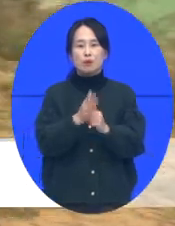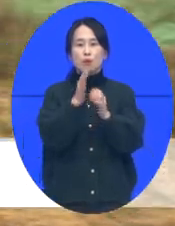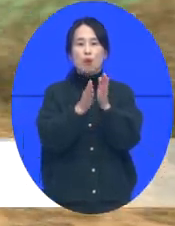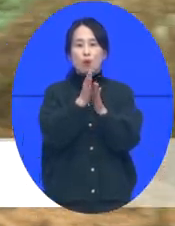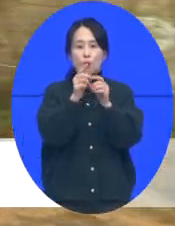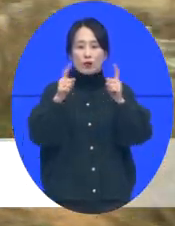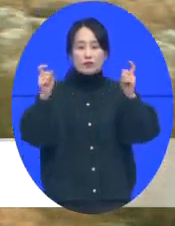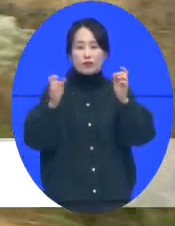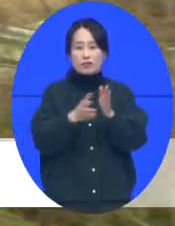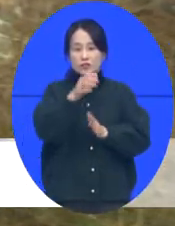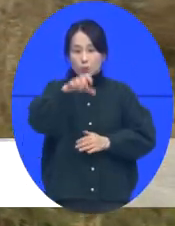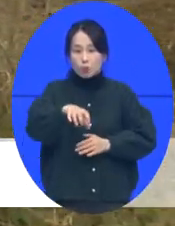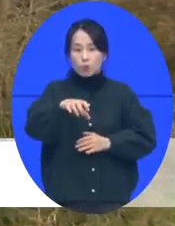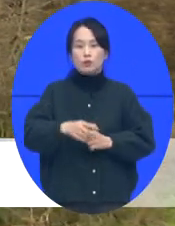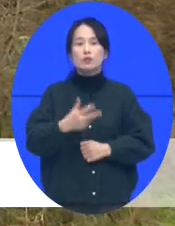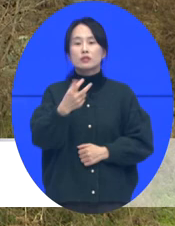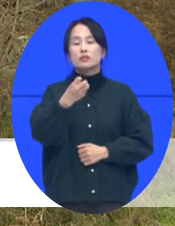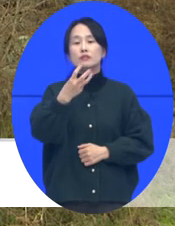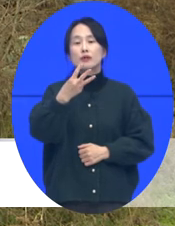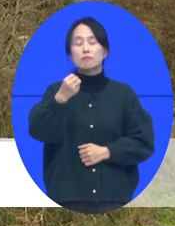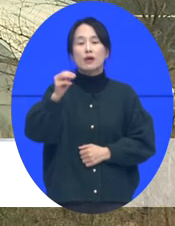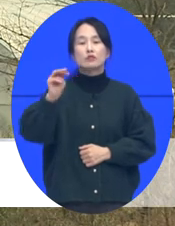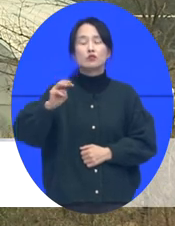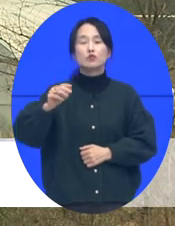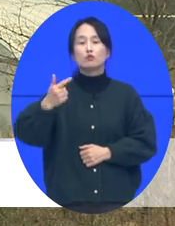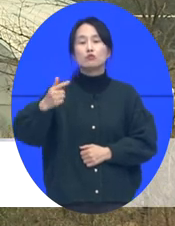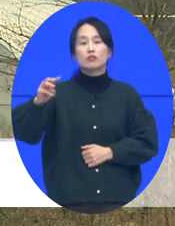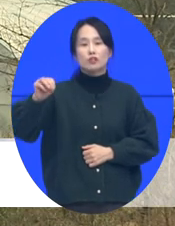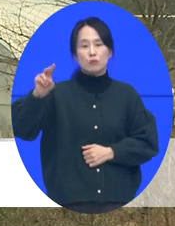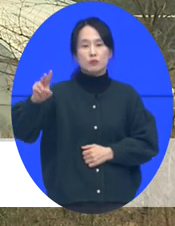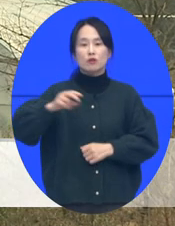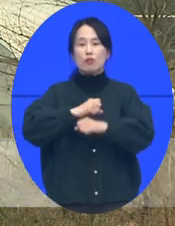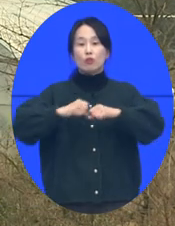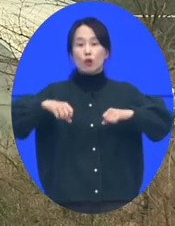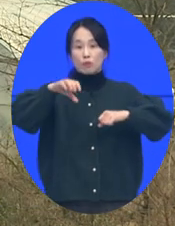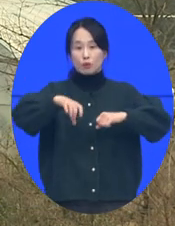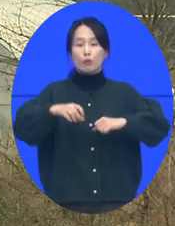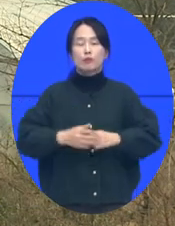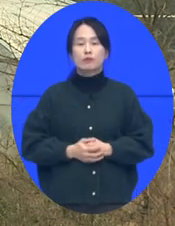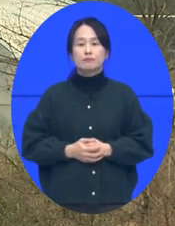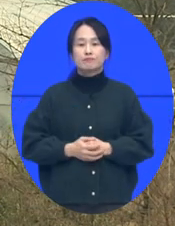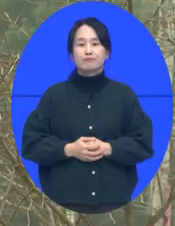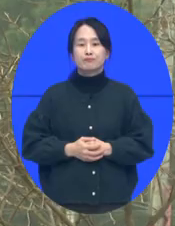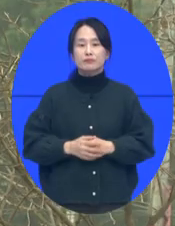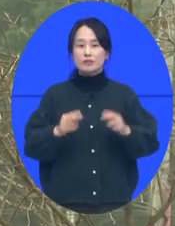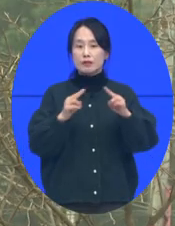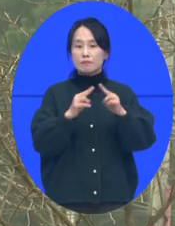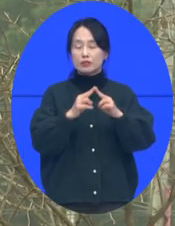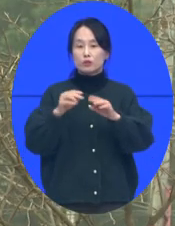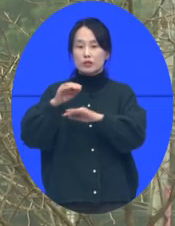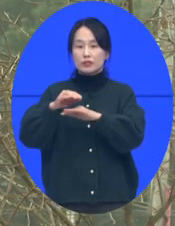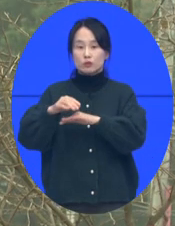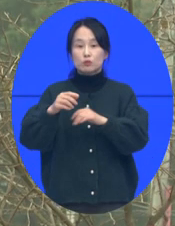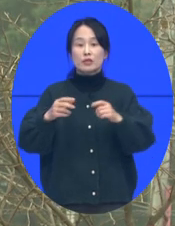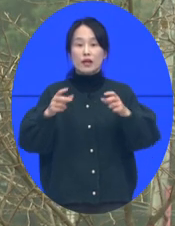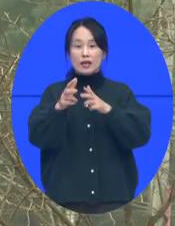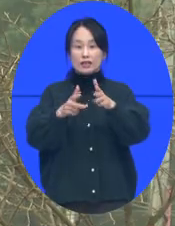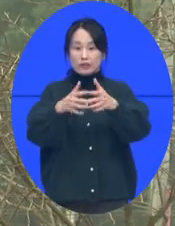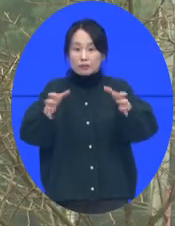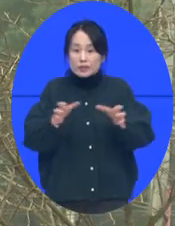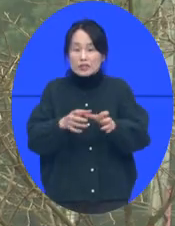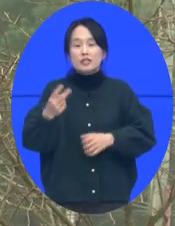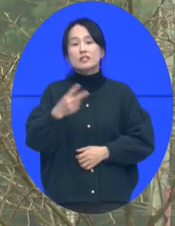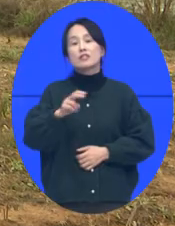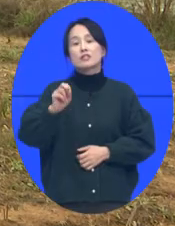화성시 양간면 일원에 73만 6천 제곱미터 규모로 조성되는 LG 테크노밸리. 반도체와 자동차 특화 산업단지로